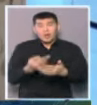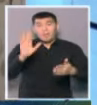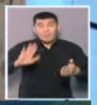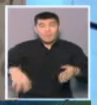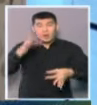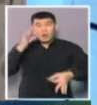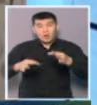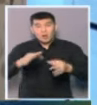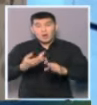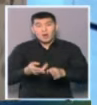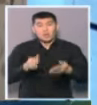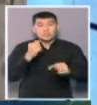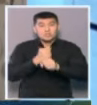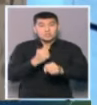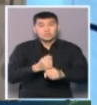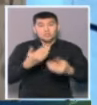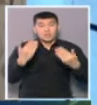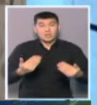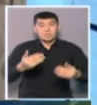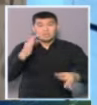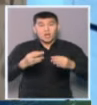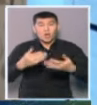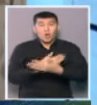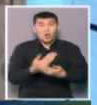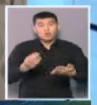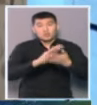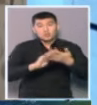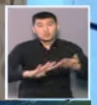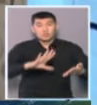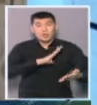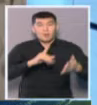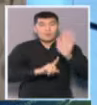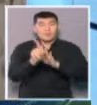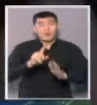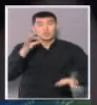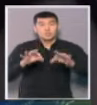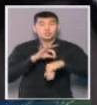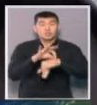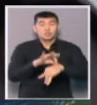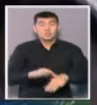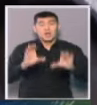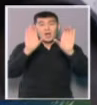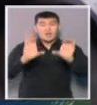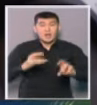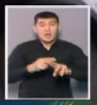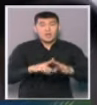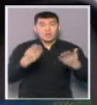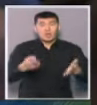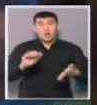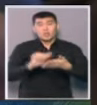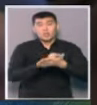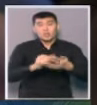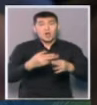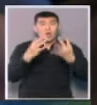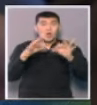мерзімін қалпына келтіріп, қазір апелляциялық шағымымыз басталып қаралып жатыр. Заңгерлер Абай берген құжаттармен